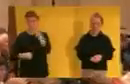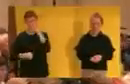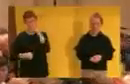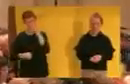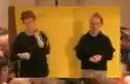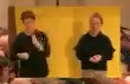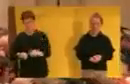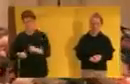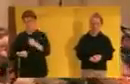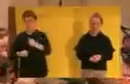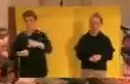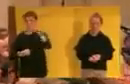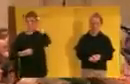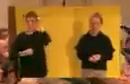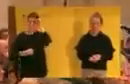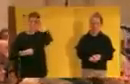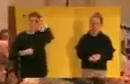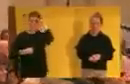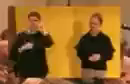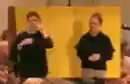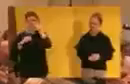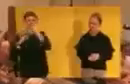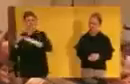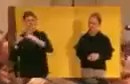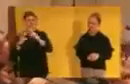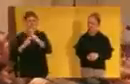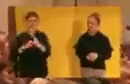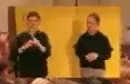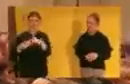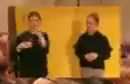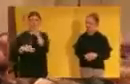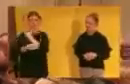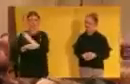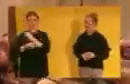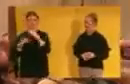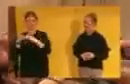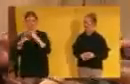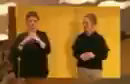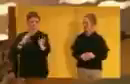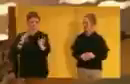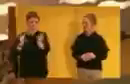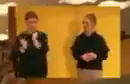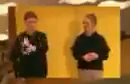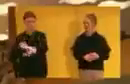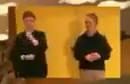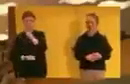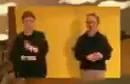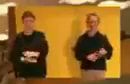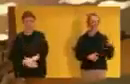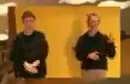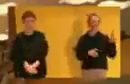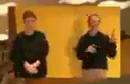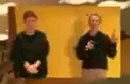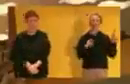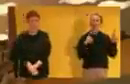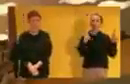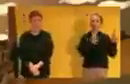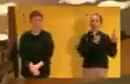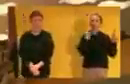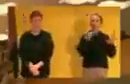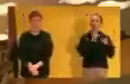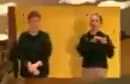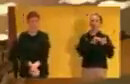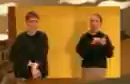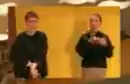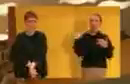auch die Bildungsstruktur in der Stadt verändert werden. Unsere Schulen stemmen das mit Kravur.